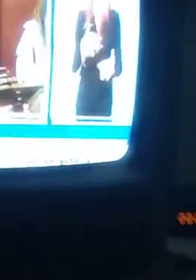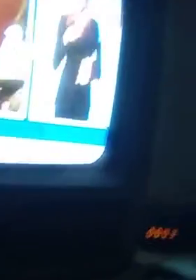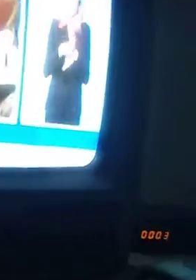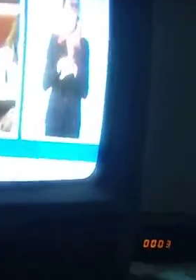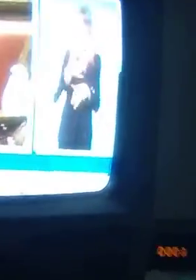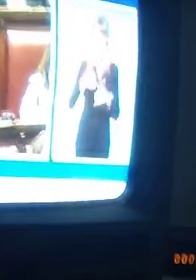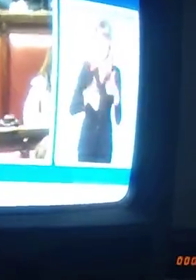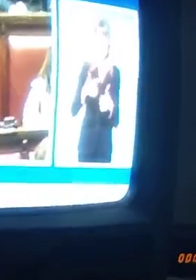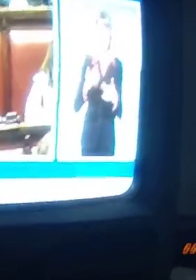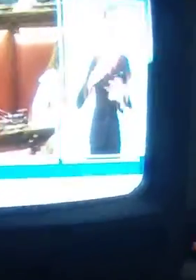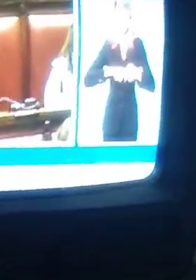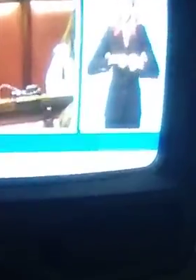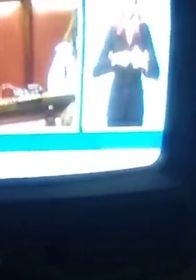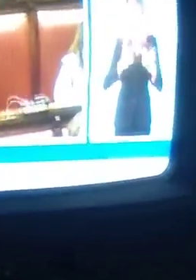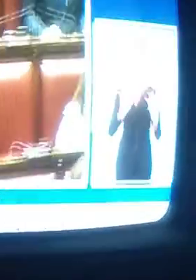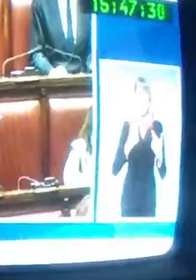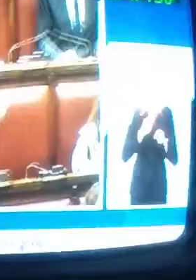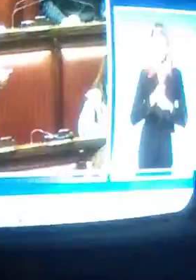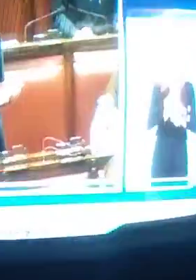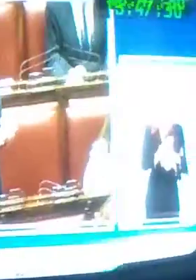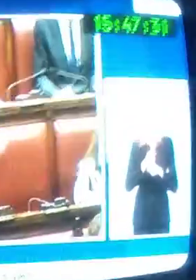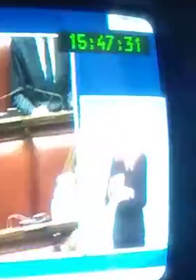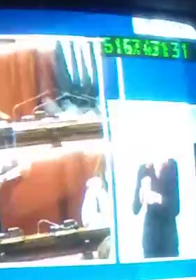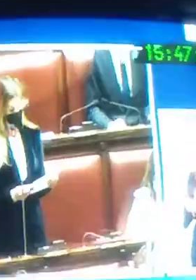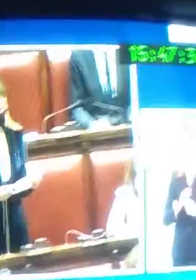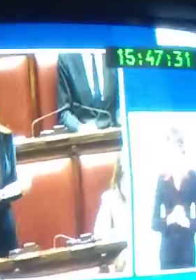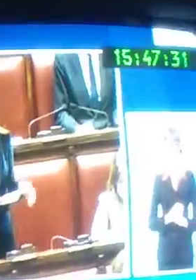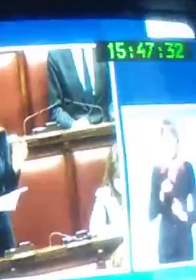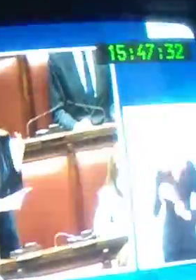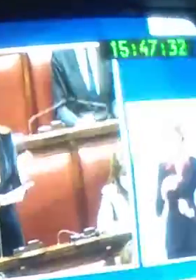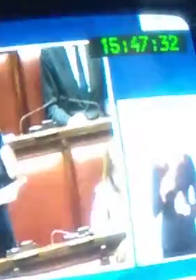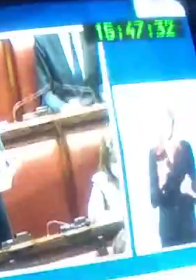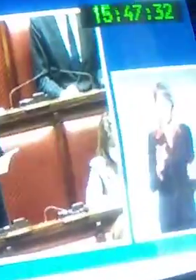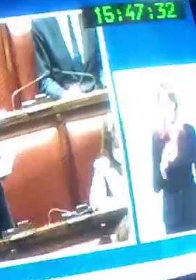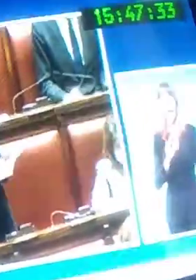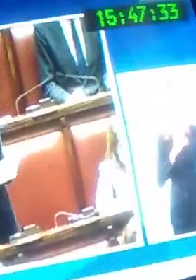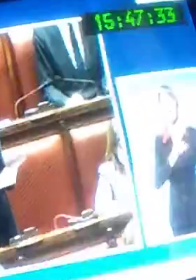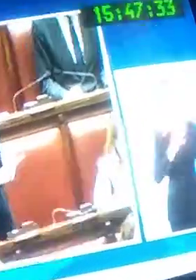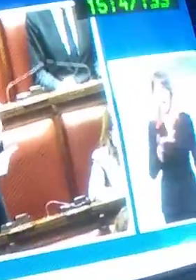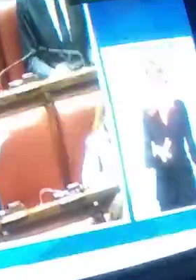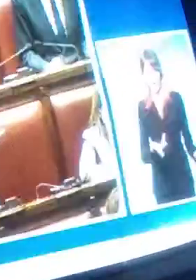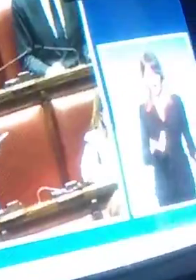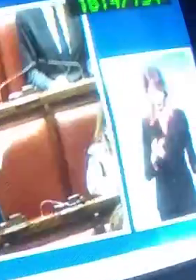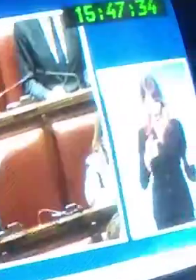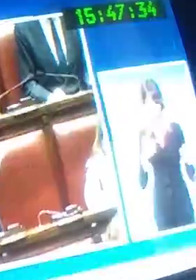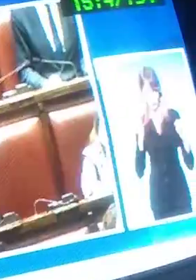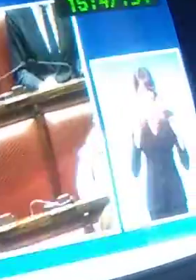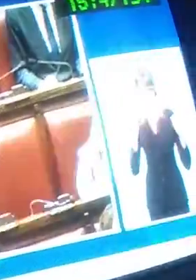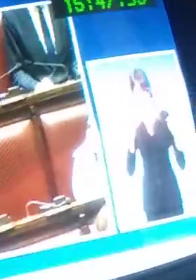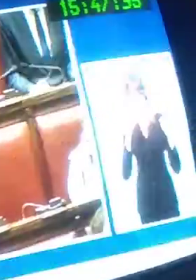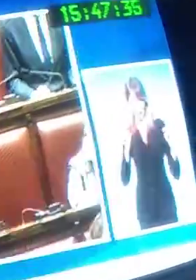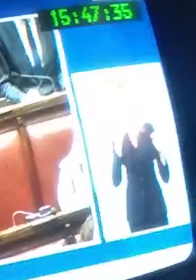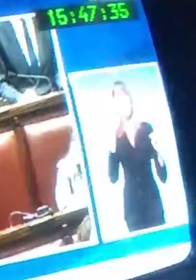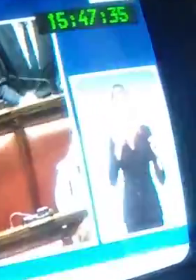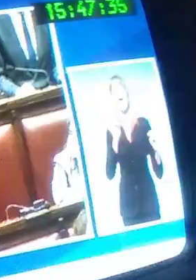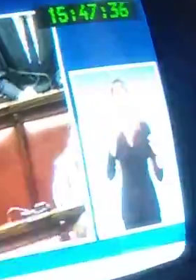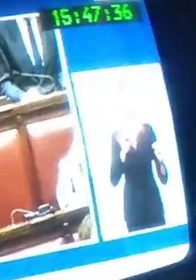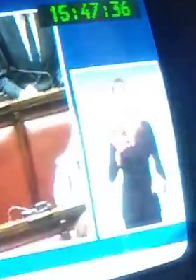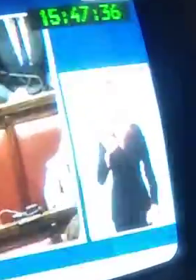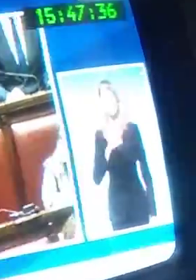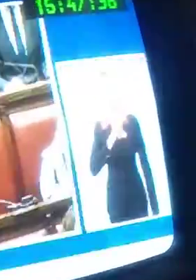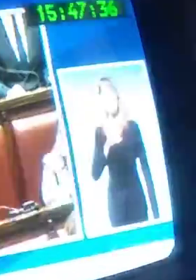P2. La solidarietà, la sussidiarietà e il merito. Tifiamo tutti, Presidente. Tifiamo. L'unica